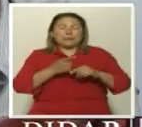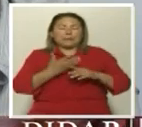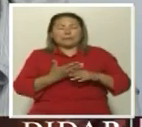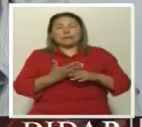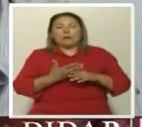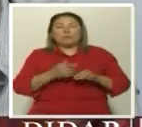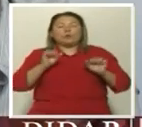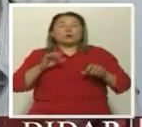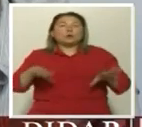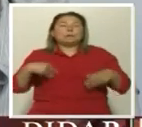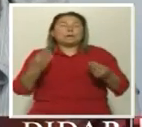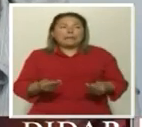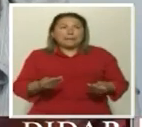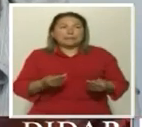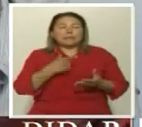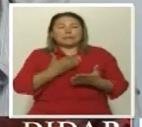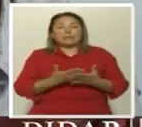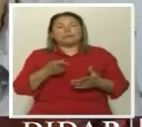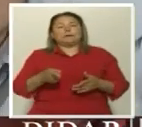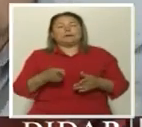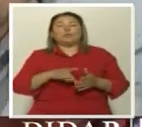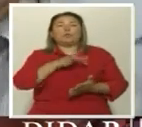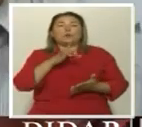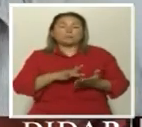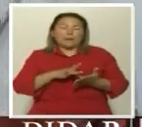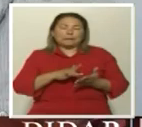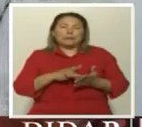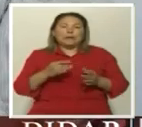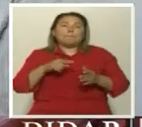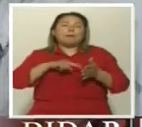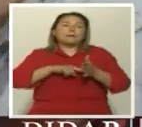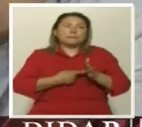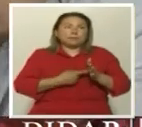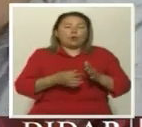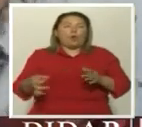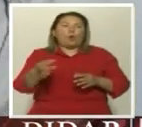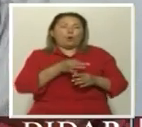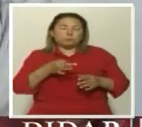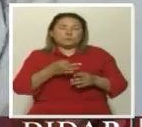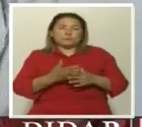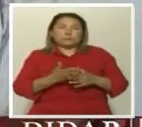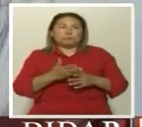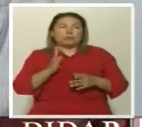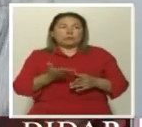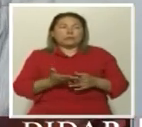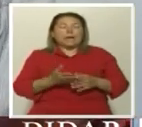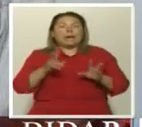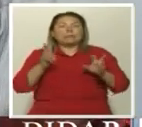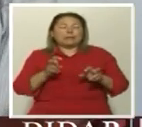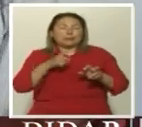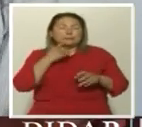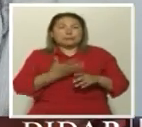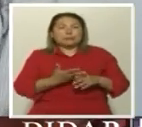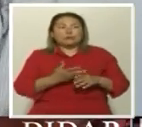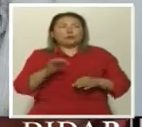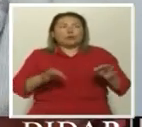алмасуына мүмкіндік беріледі. Және де студенттердің ортақ қызығушылығын анықтау мақсатында облыстық деңгейде жәрмеңке өтетін болады. Аталған